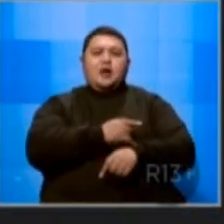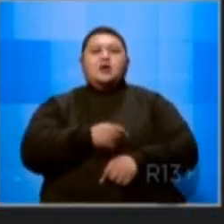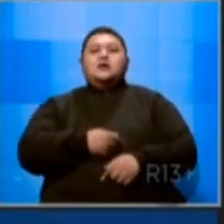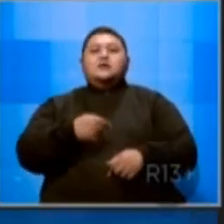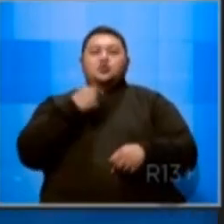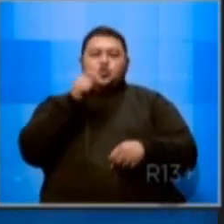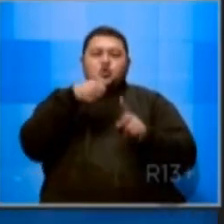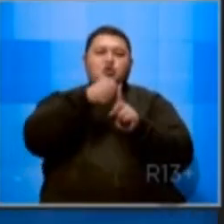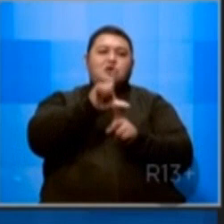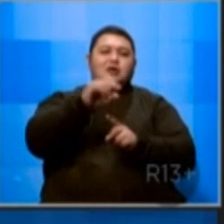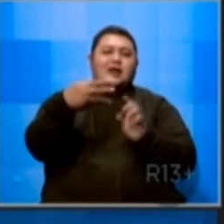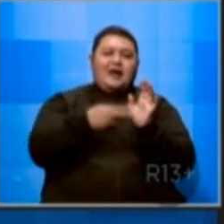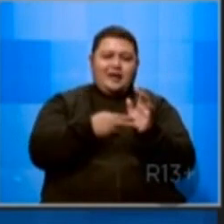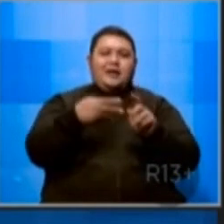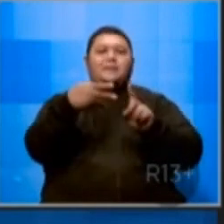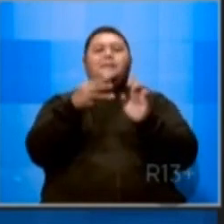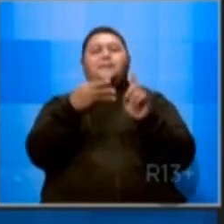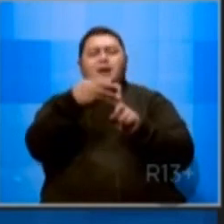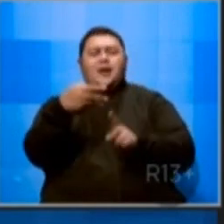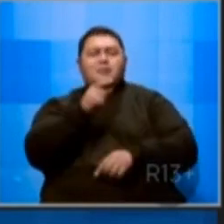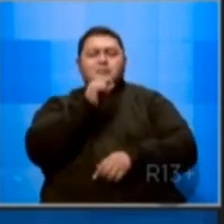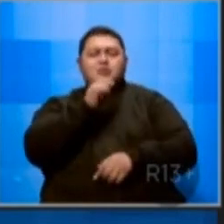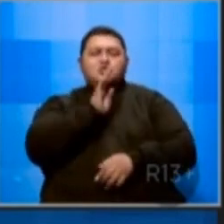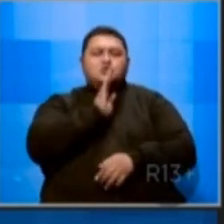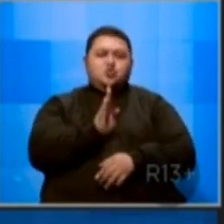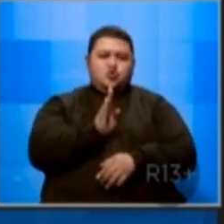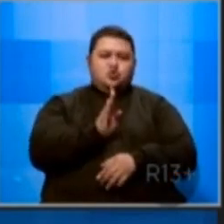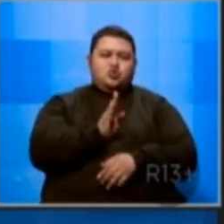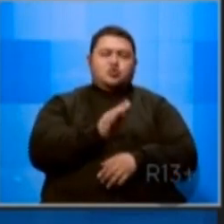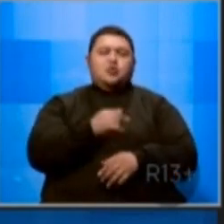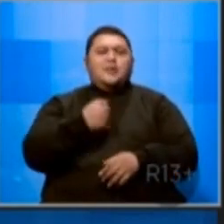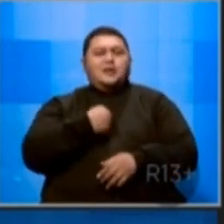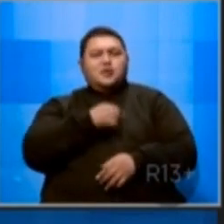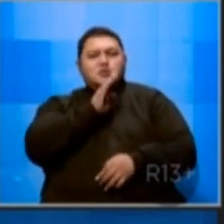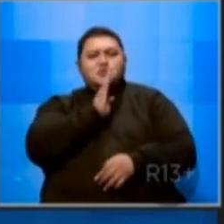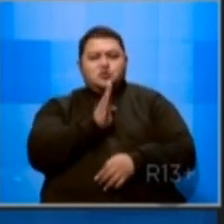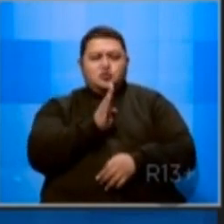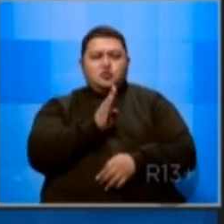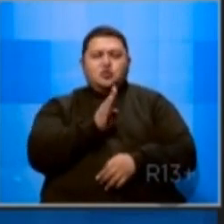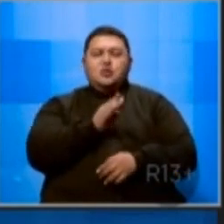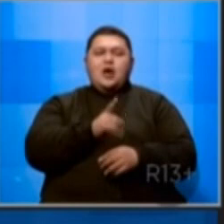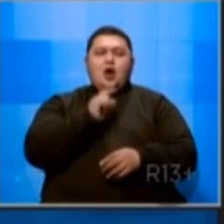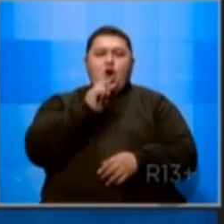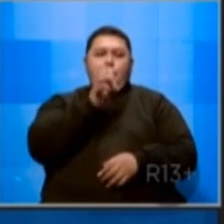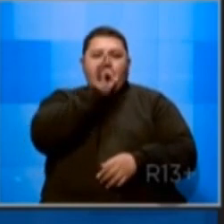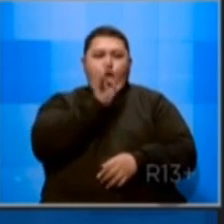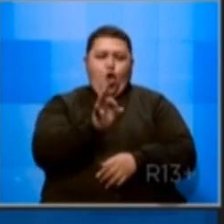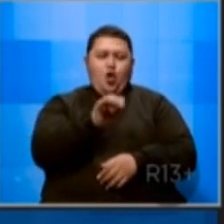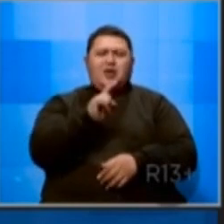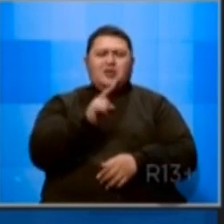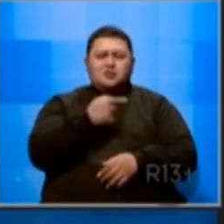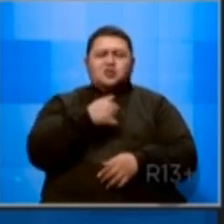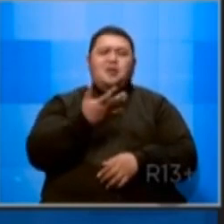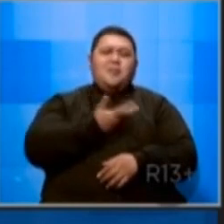yang jujur ya dia mempunyai tekanan kalau misalnya dia berbohong kemudian dia sudah sudah mau